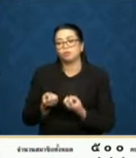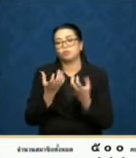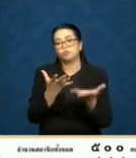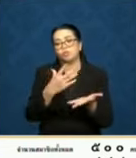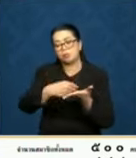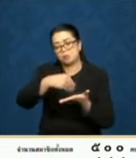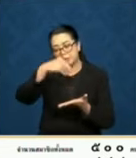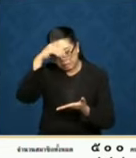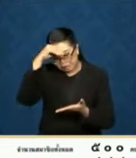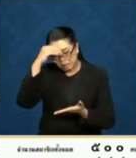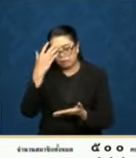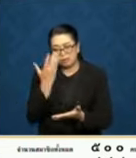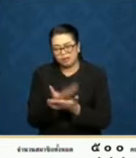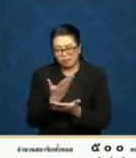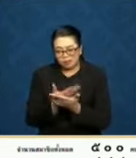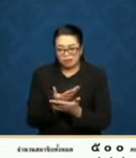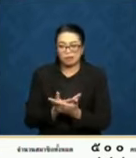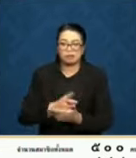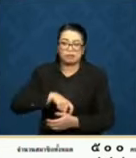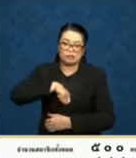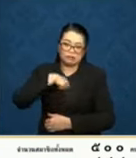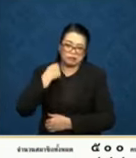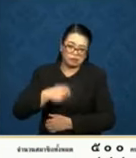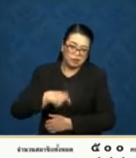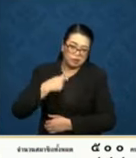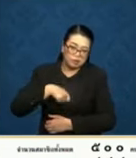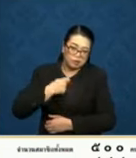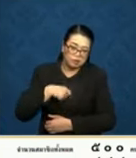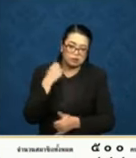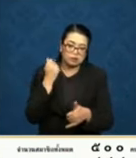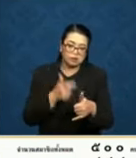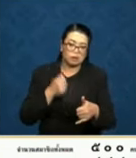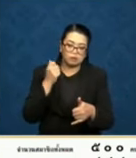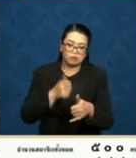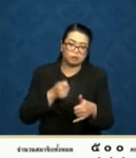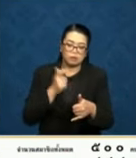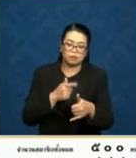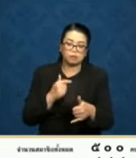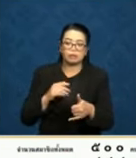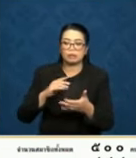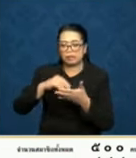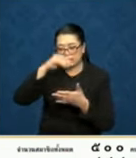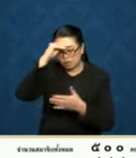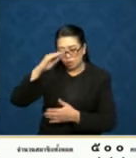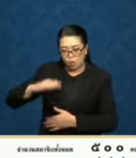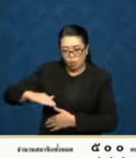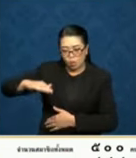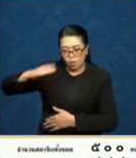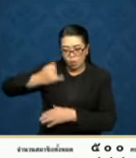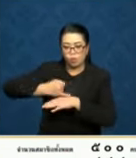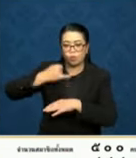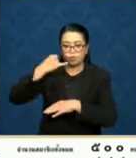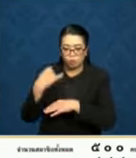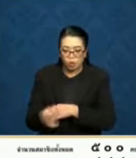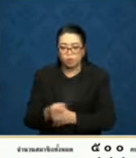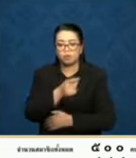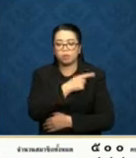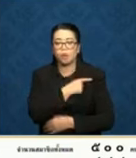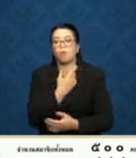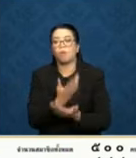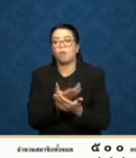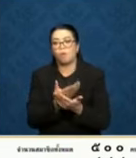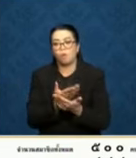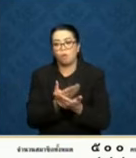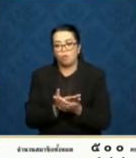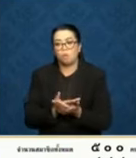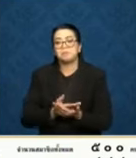เรียนตสือถือวเป็ภาระคาใช้จ่ายที่สูงมากของครอบครัวมัเป็คามเจบปวดครับผมชื่ว่า เพื่อนสมาชิค ท